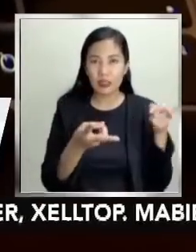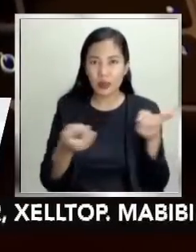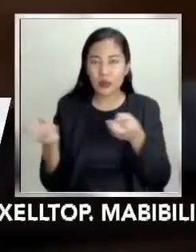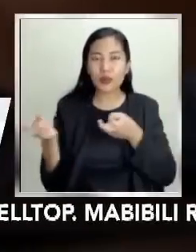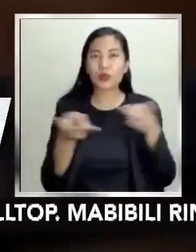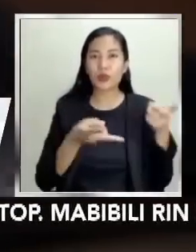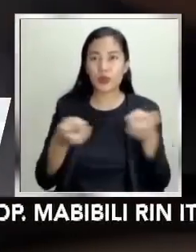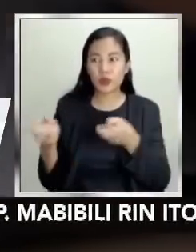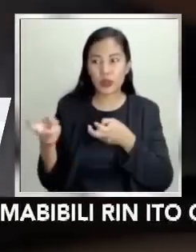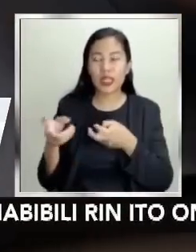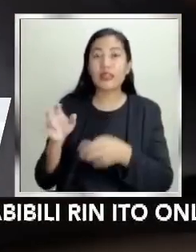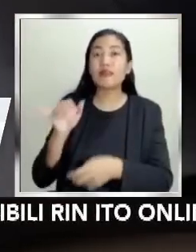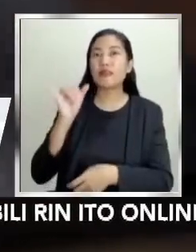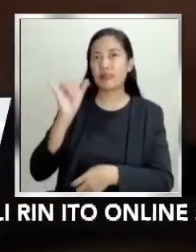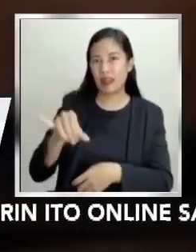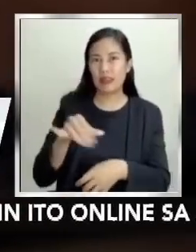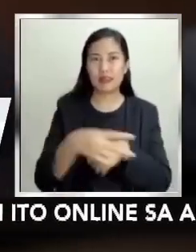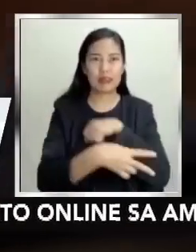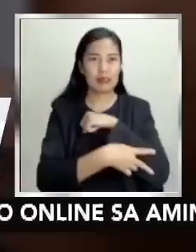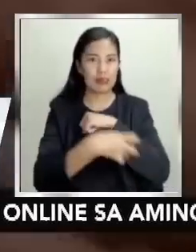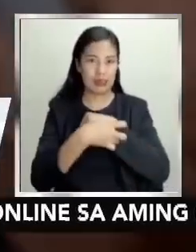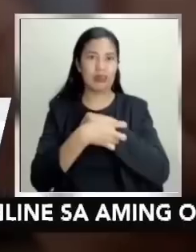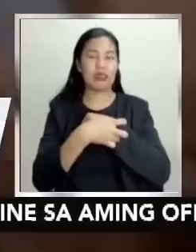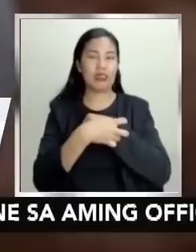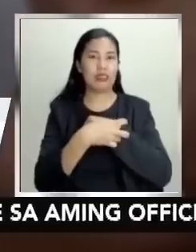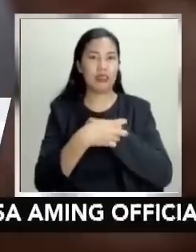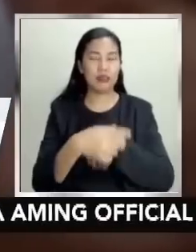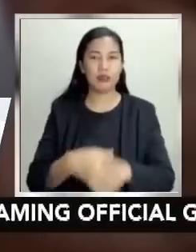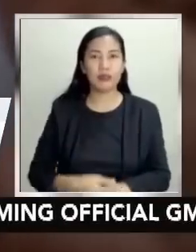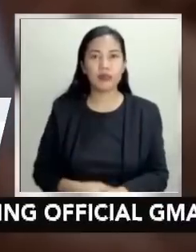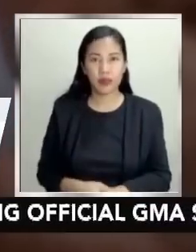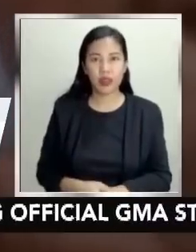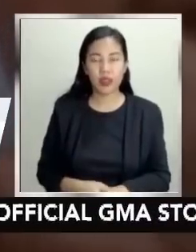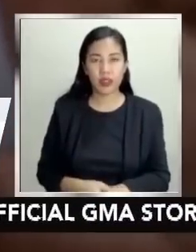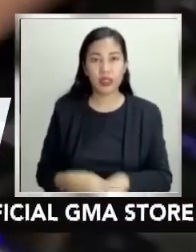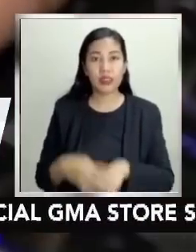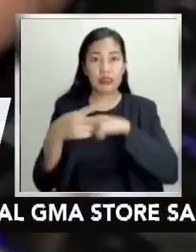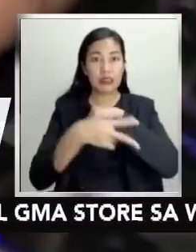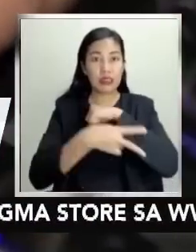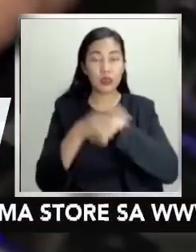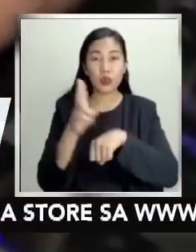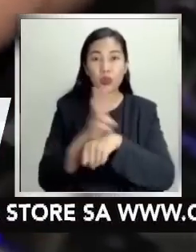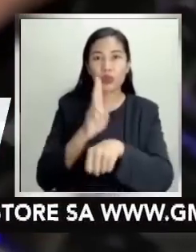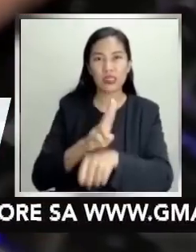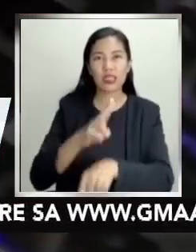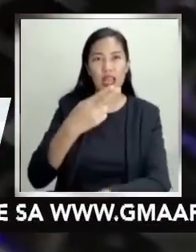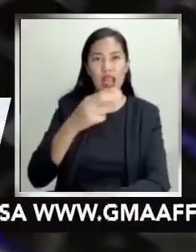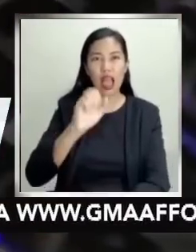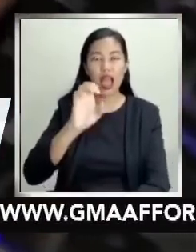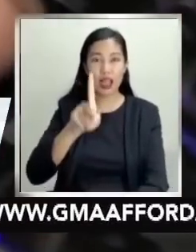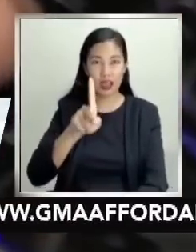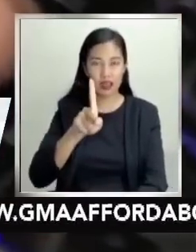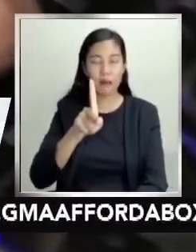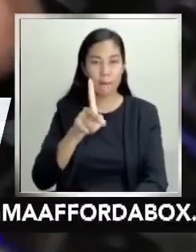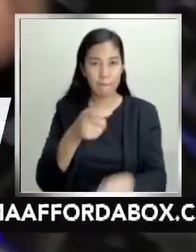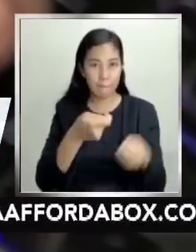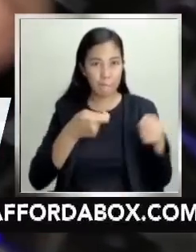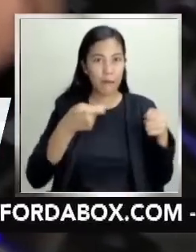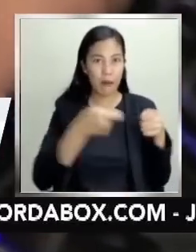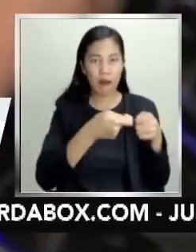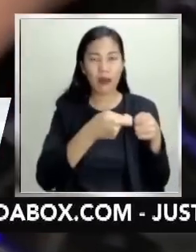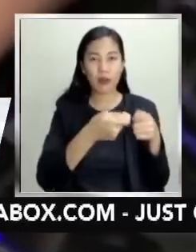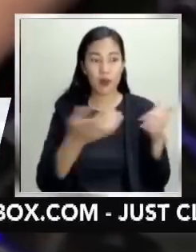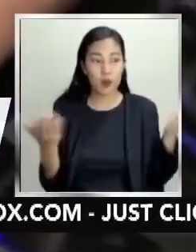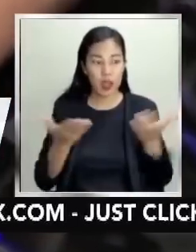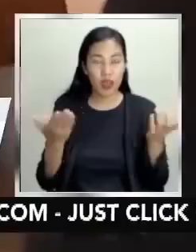criminals. Karaniwan umunong ginagawa ang juice jacking gamit ang isang hacking device na ikinakabit ng mga hacker sa mga public